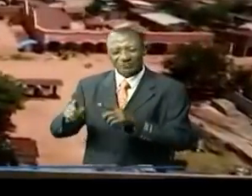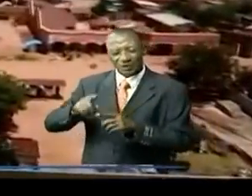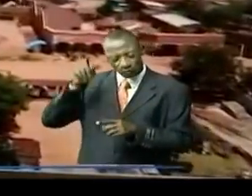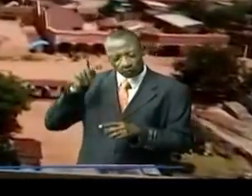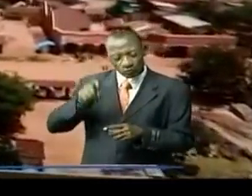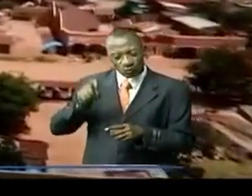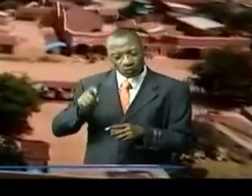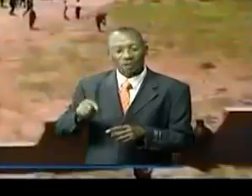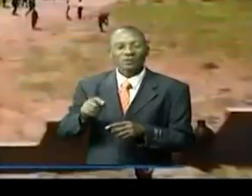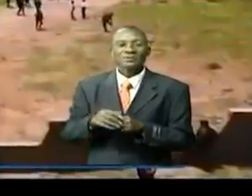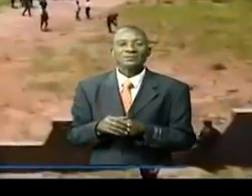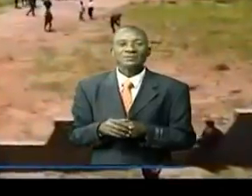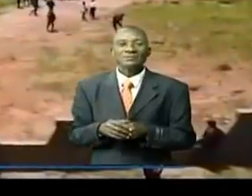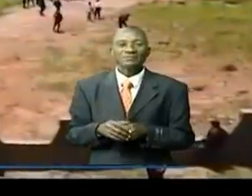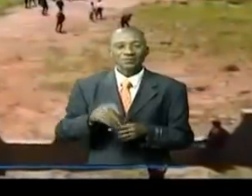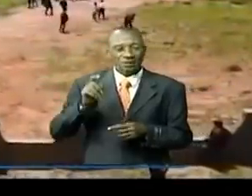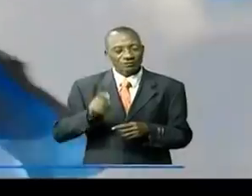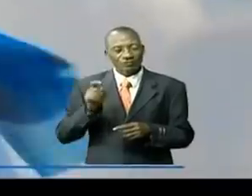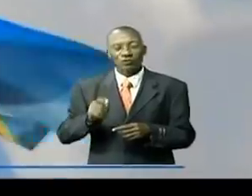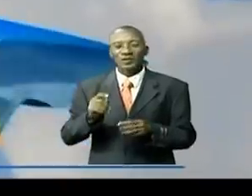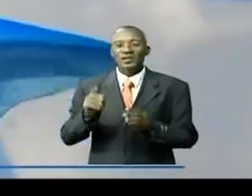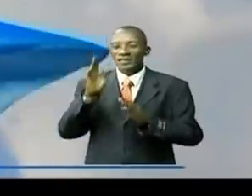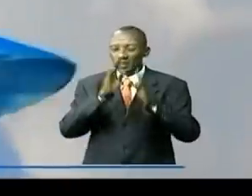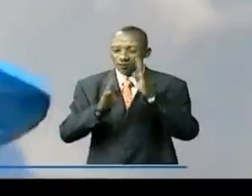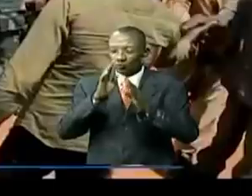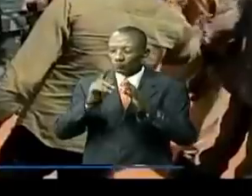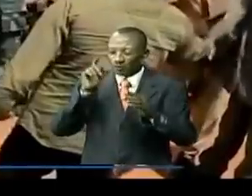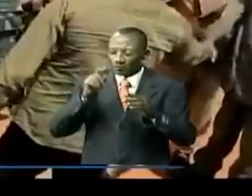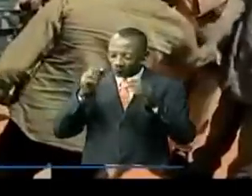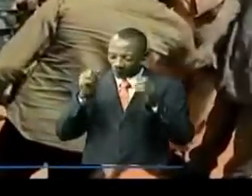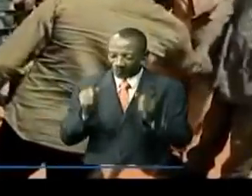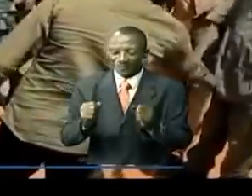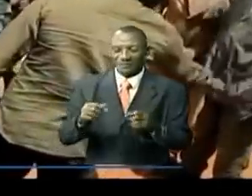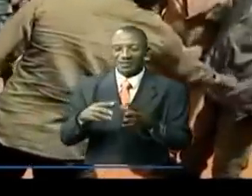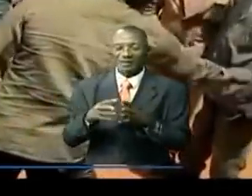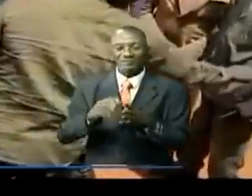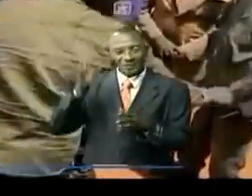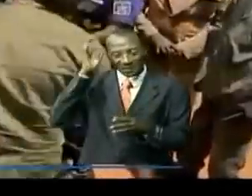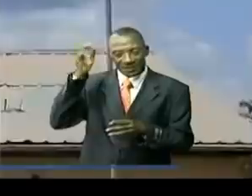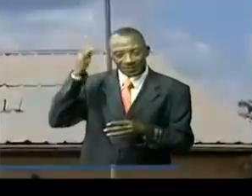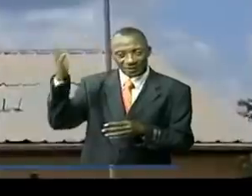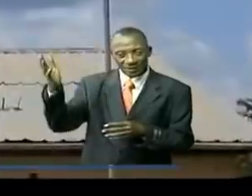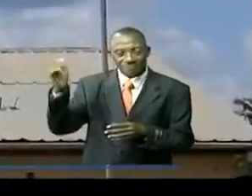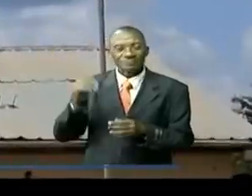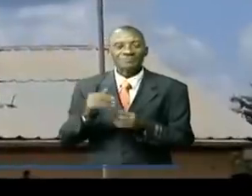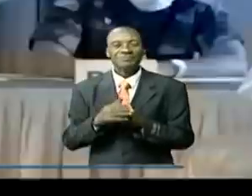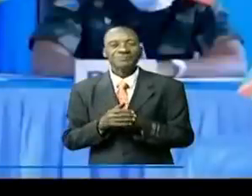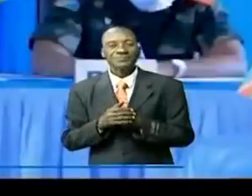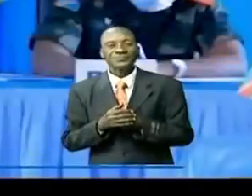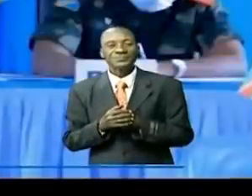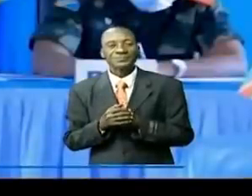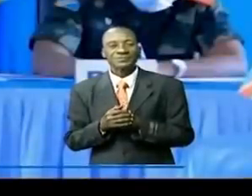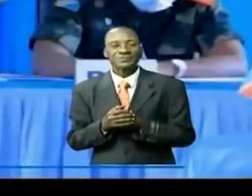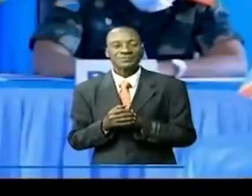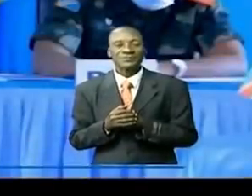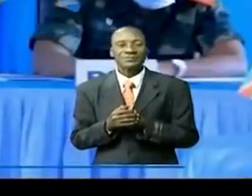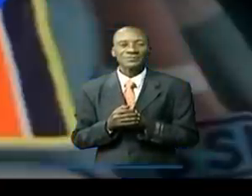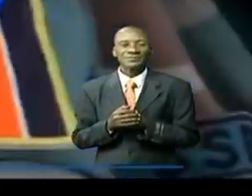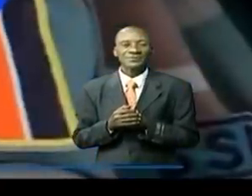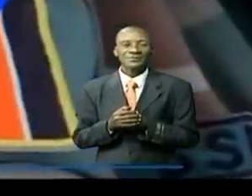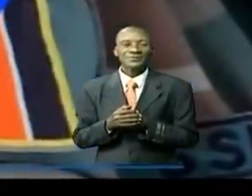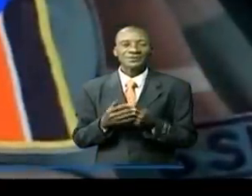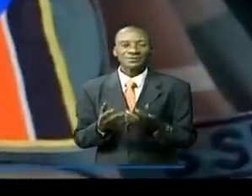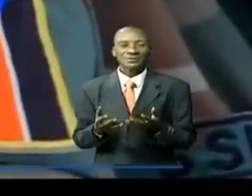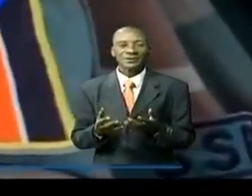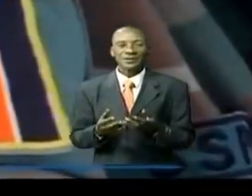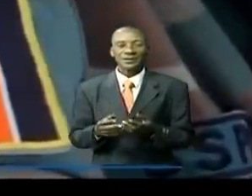habitants d'Ngobokolo et Kenge Zebaz qui parlent d'un changement positif sur les plans sécuritaires depuis la signature de l'accord avec la province